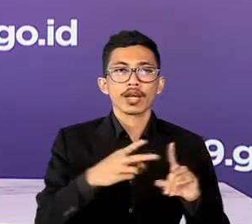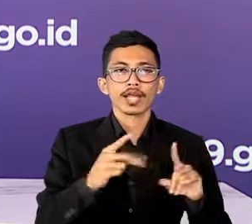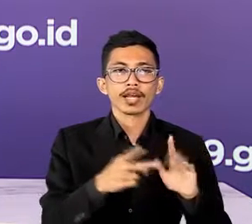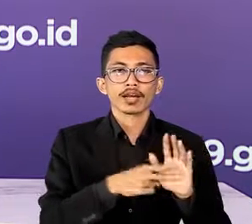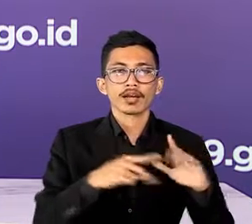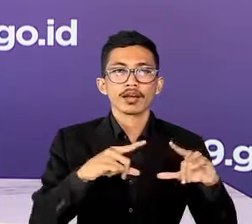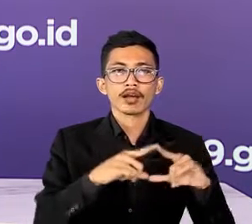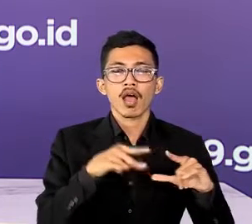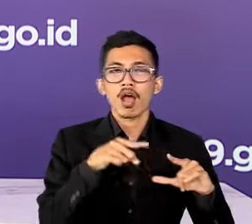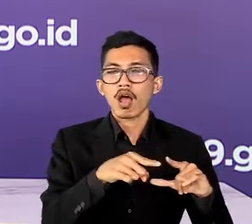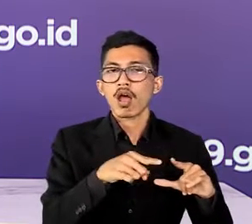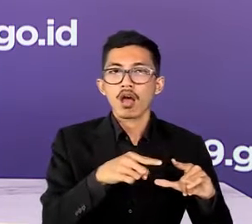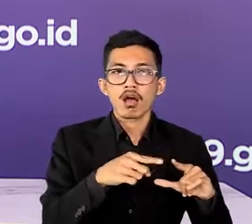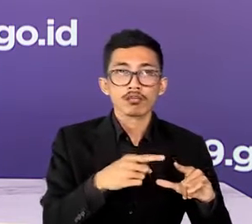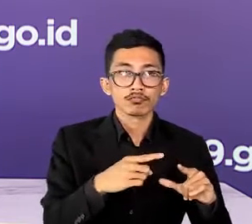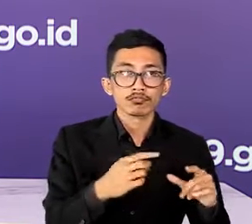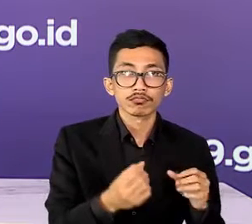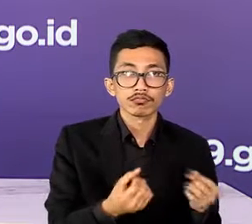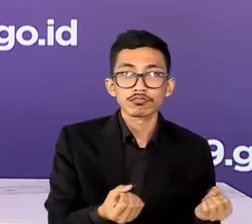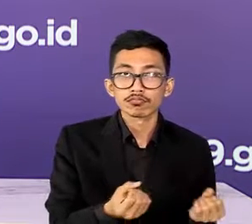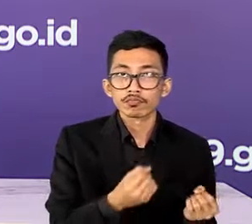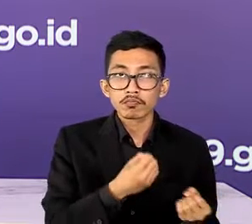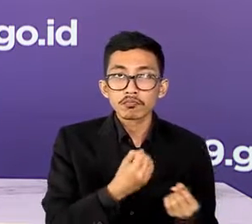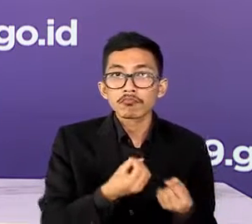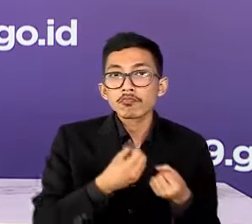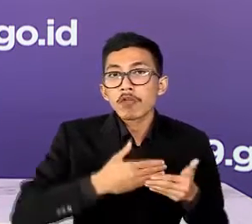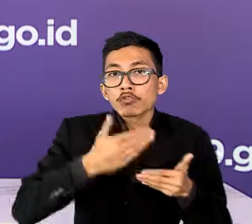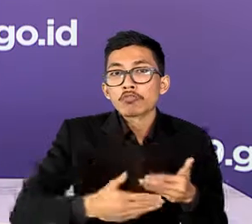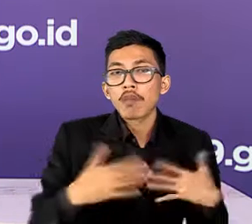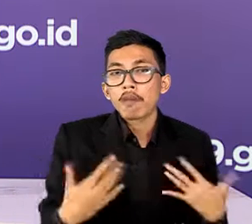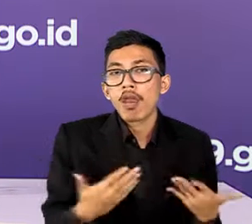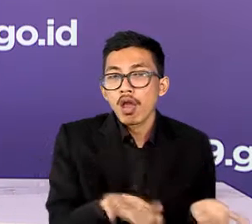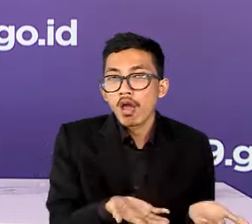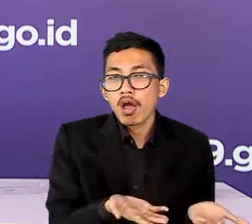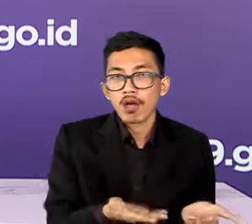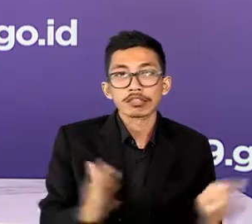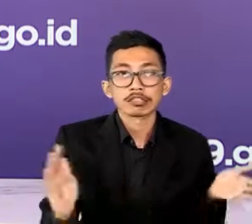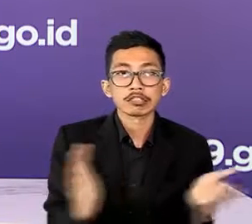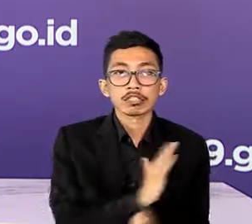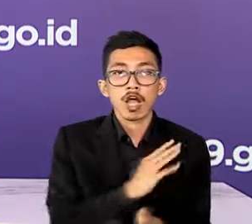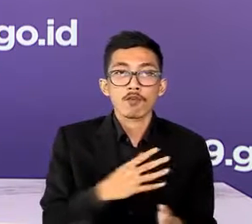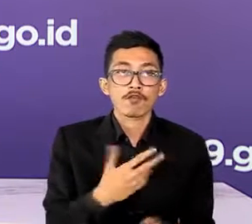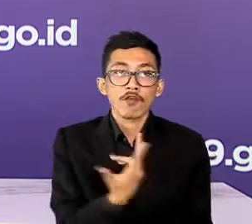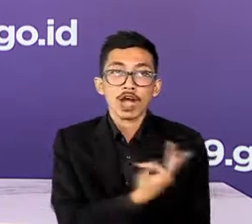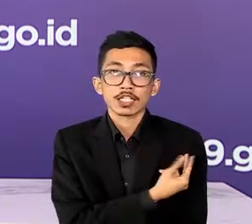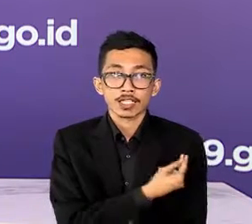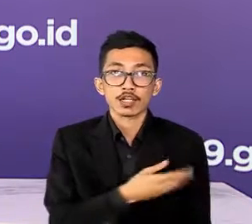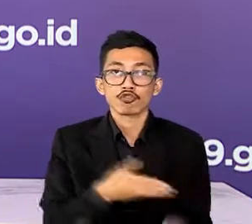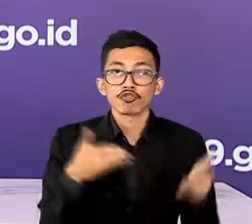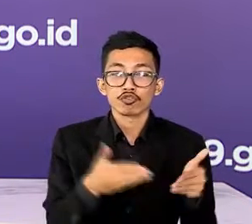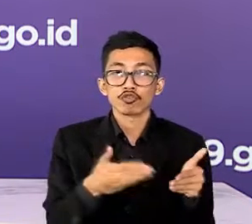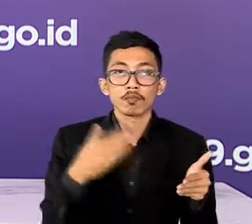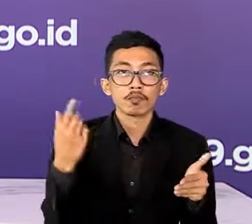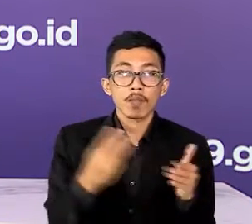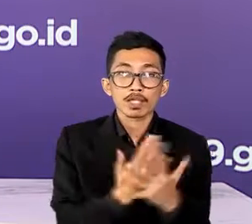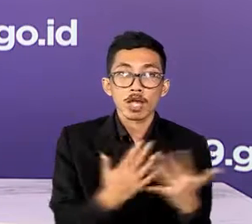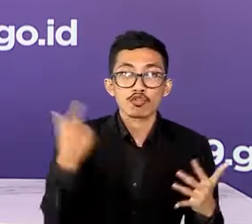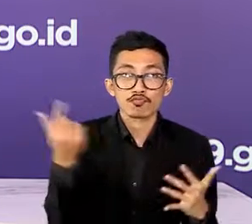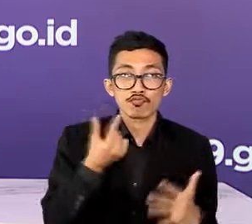sudah mengusut dan mungkin sudah ada penjelasannya kemudian Apakah sisa Booster vaksin diperuntukan untuk masyarakat umum